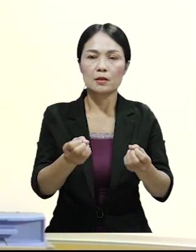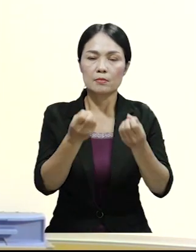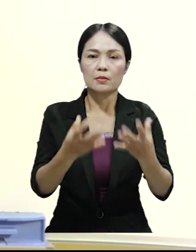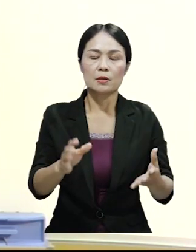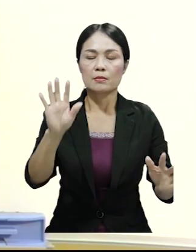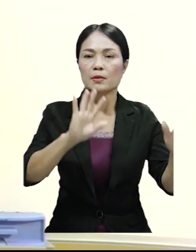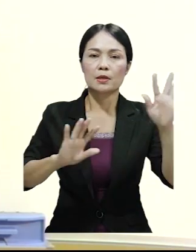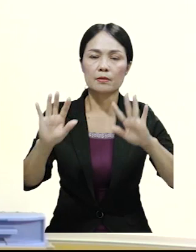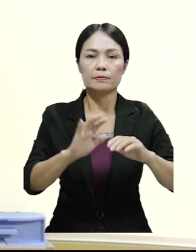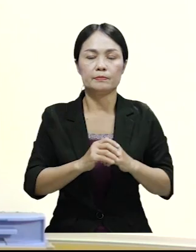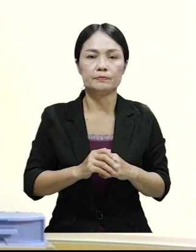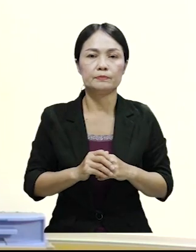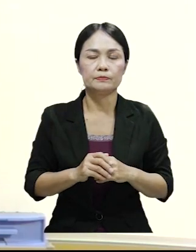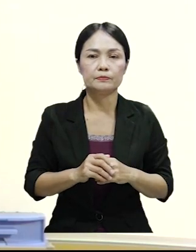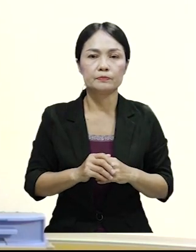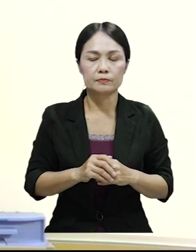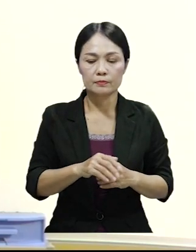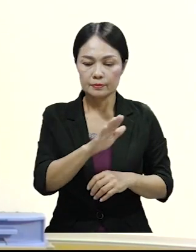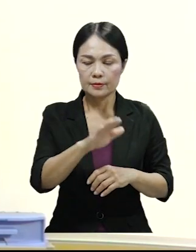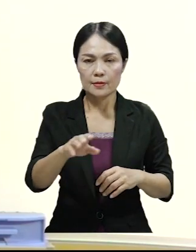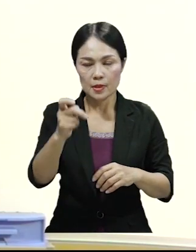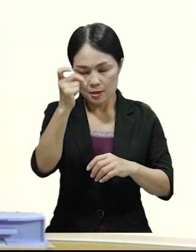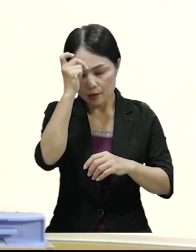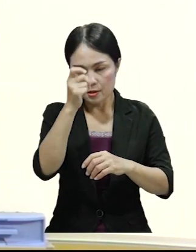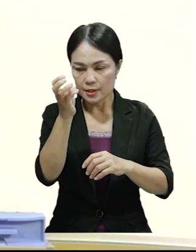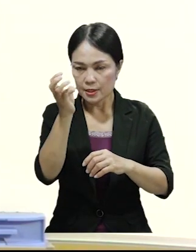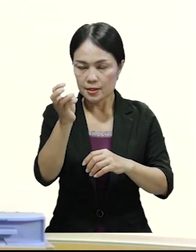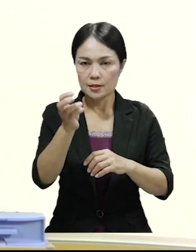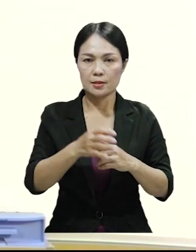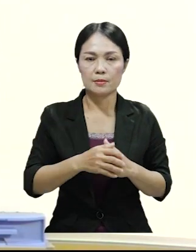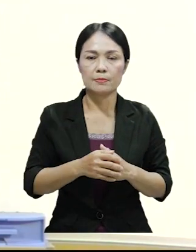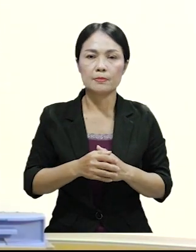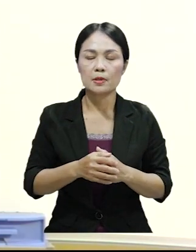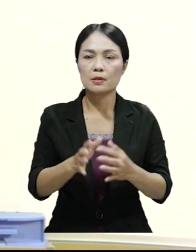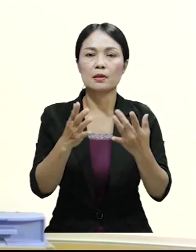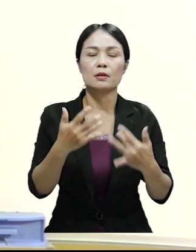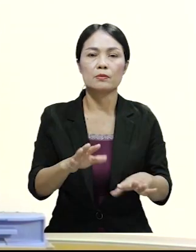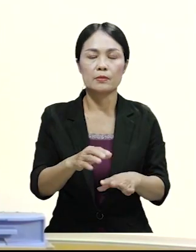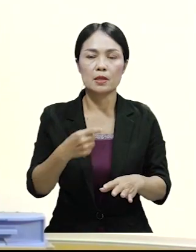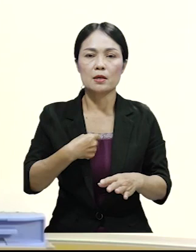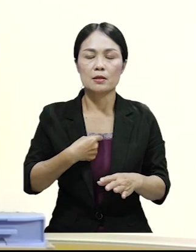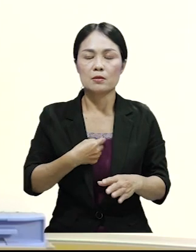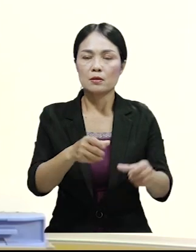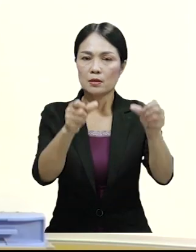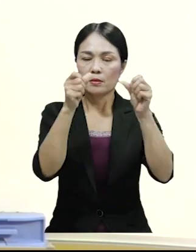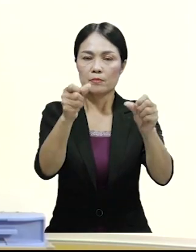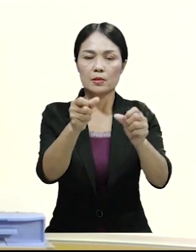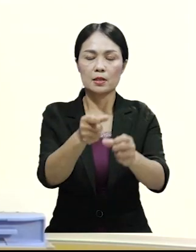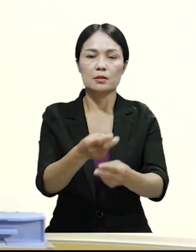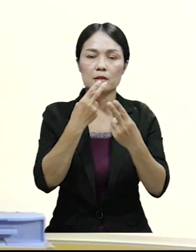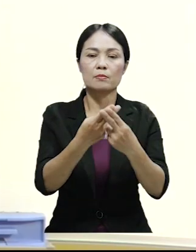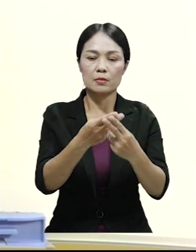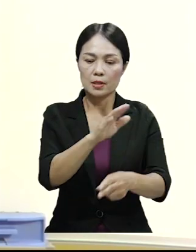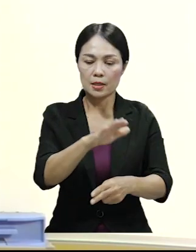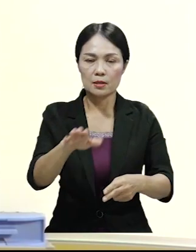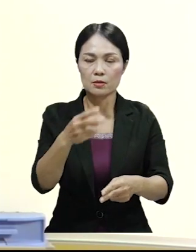ការដែរកូនតាបើកូនគិតតិចទៀតណាកូនណាតារួចរាល់ហើយចាំលោកគ្រូបិទចម្លើយកូនមើលណា